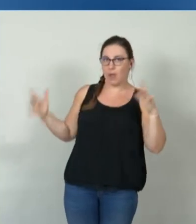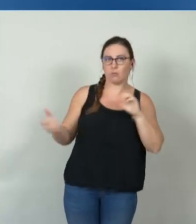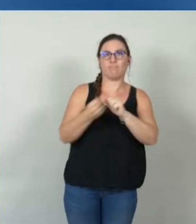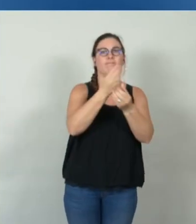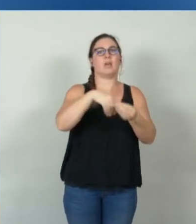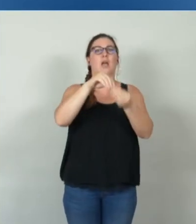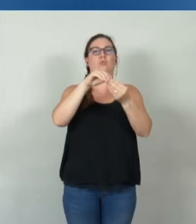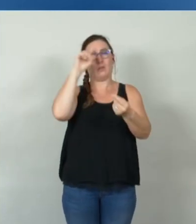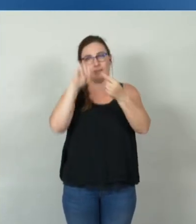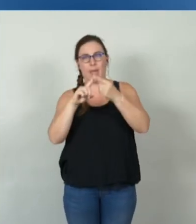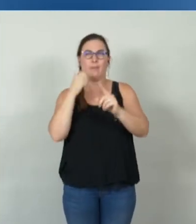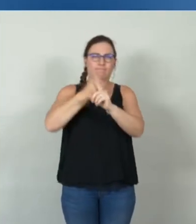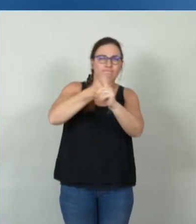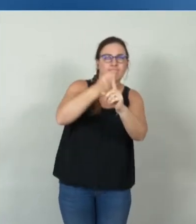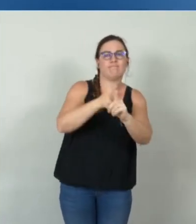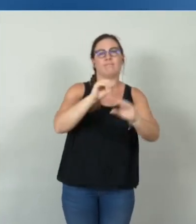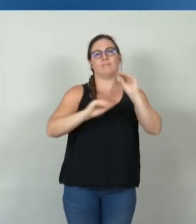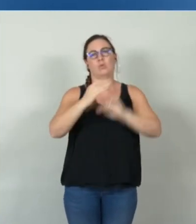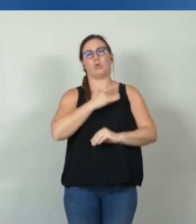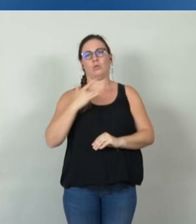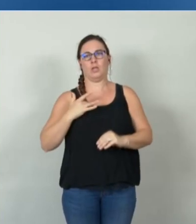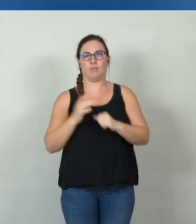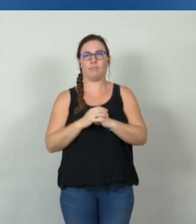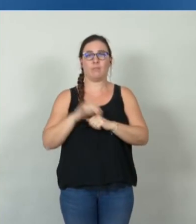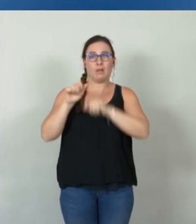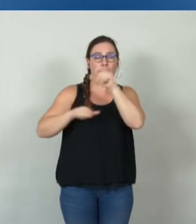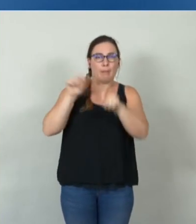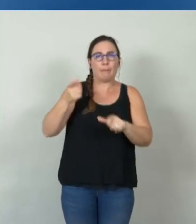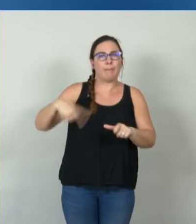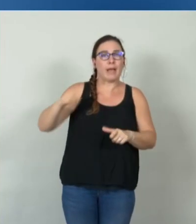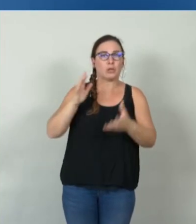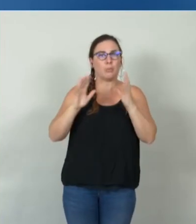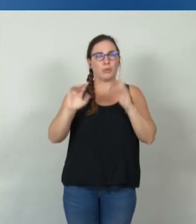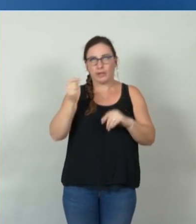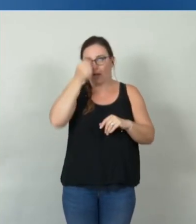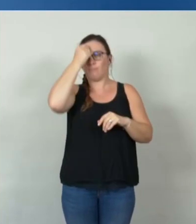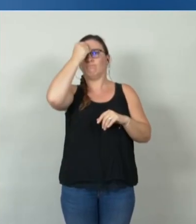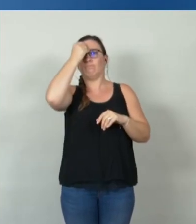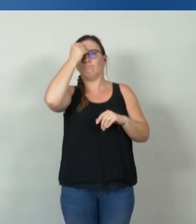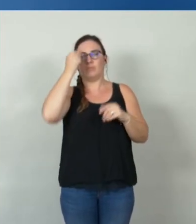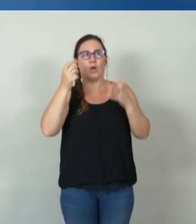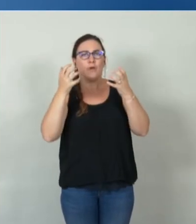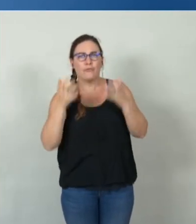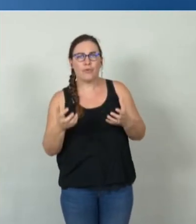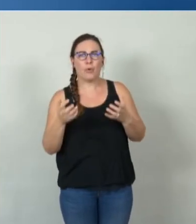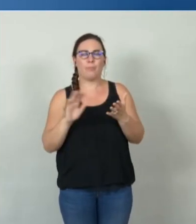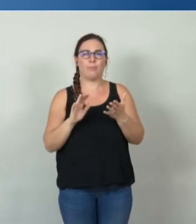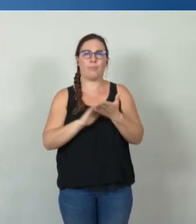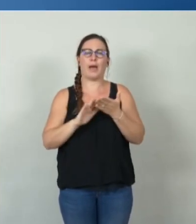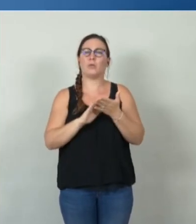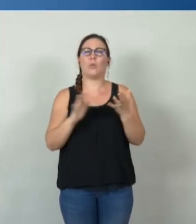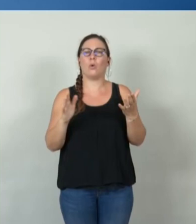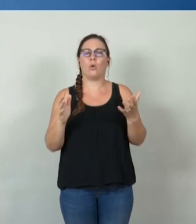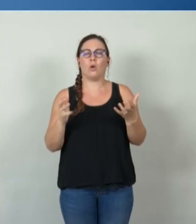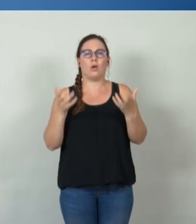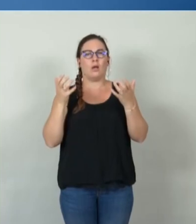luttes en santé elle raisonnera aux oreilles de celles et de ceux qui voudraient punir impunément qui voudrait venir pardon impunément